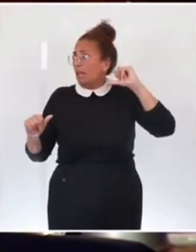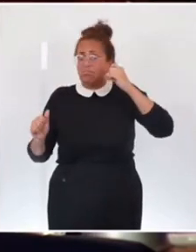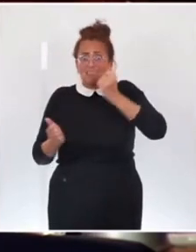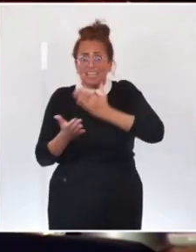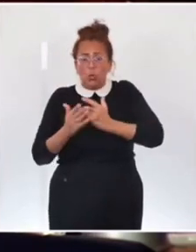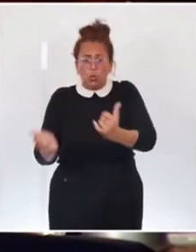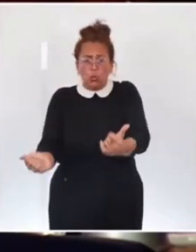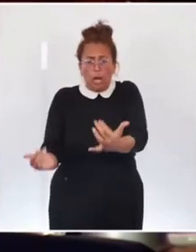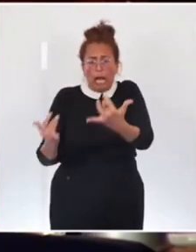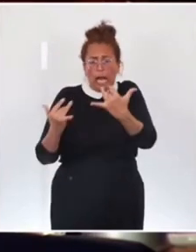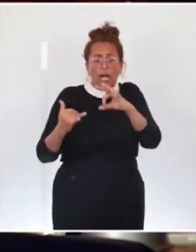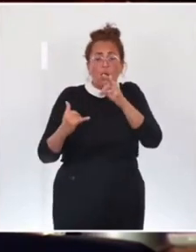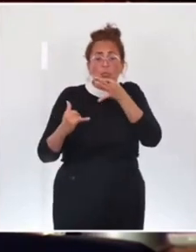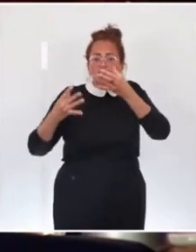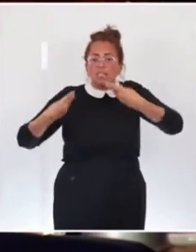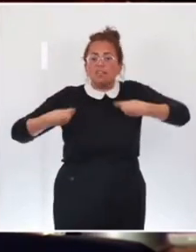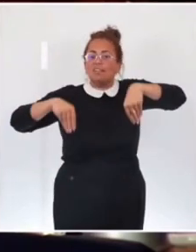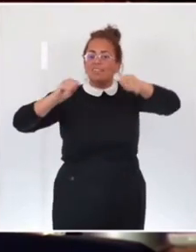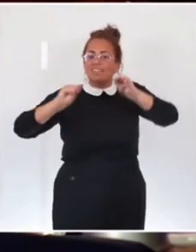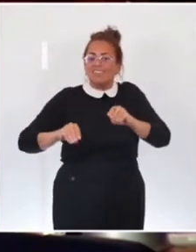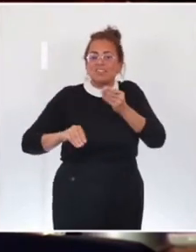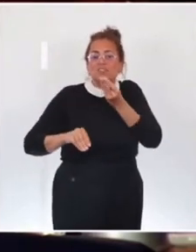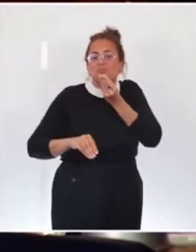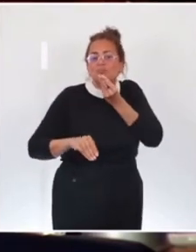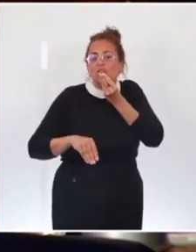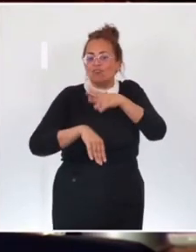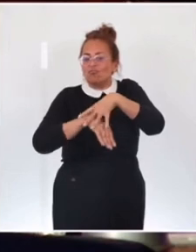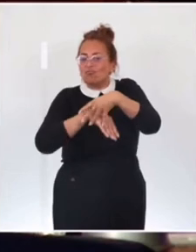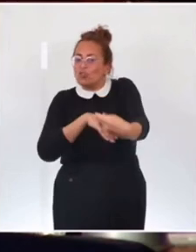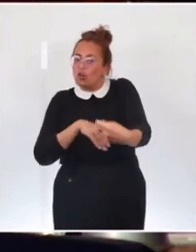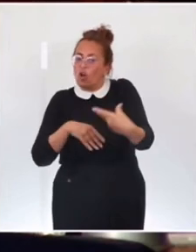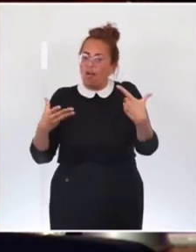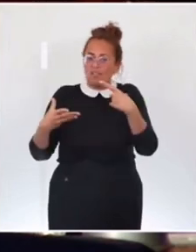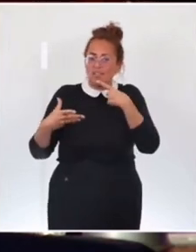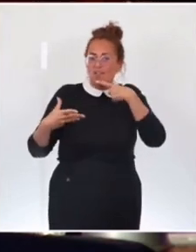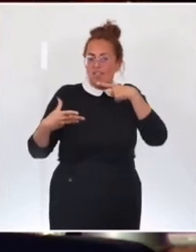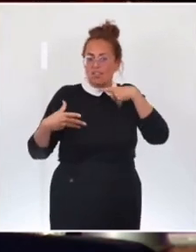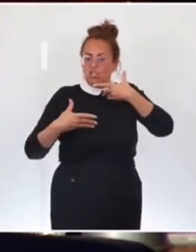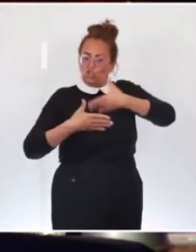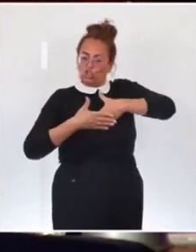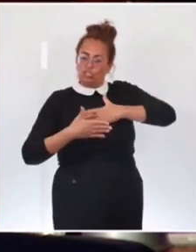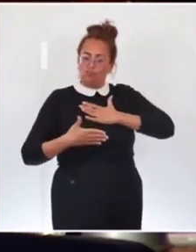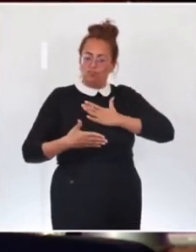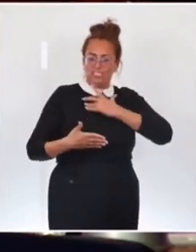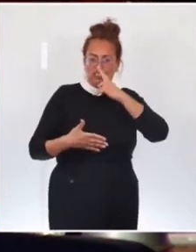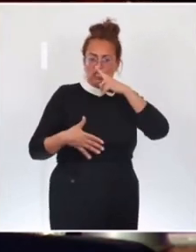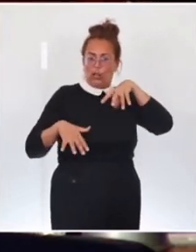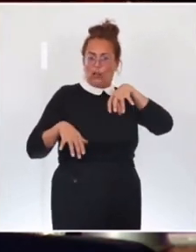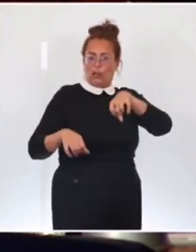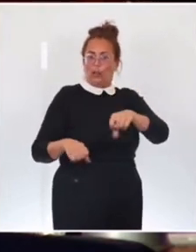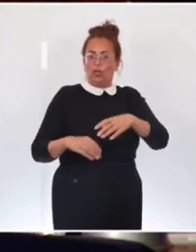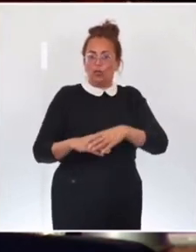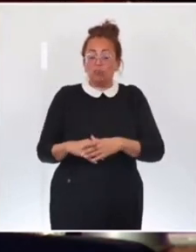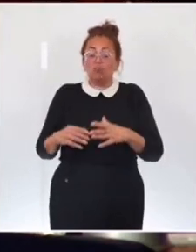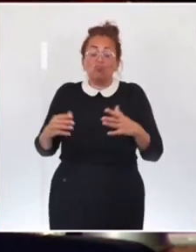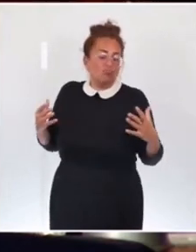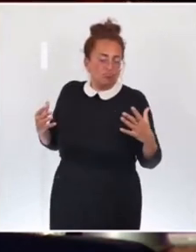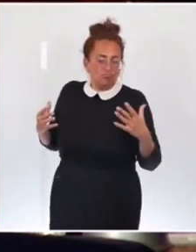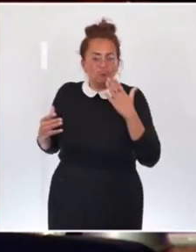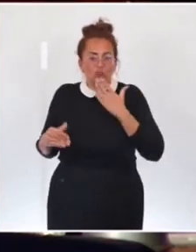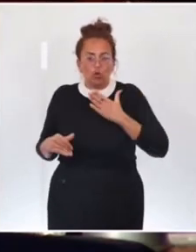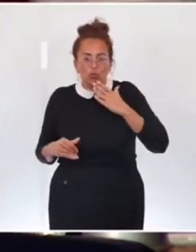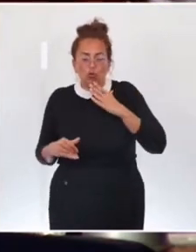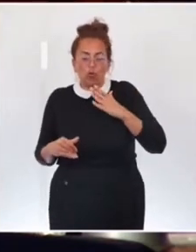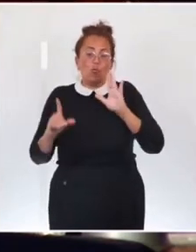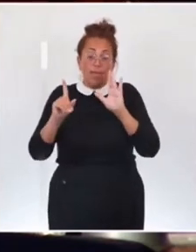Je crois que c'est une réussite, les gens se sont appropriés cet espace. Il y a cependant, effectivement, une face aveugle, si j'ose dire, un espace qui